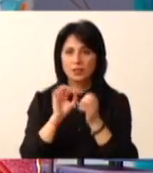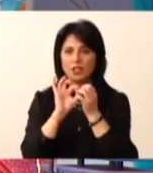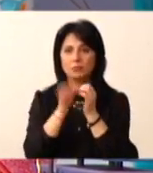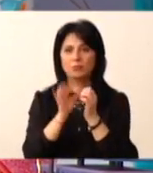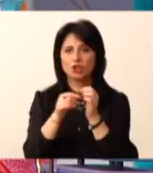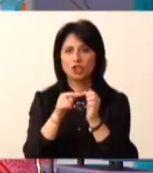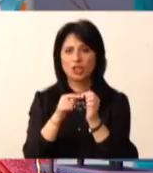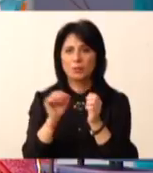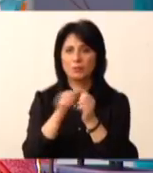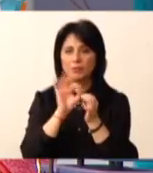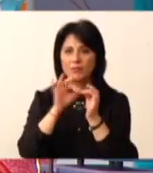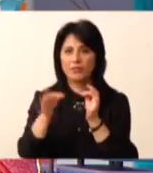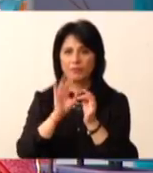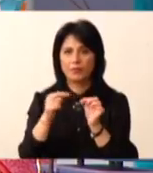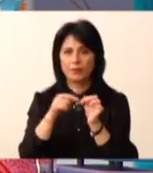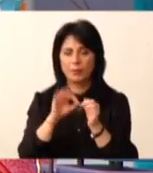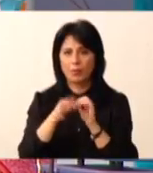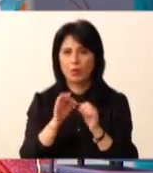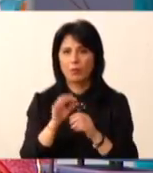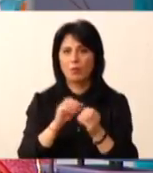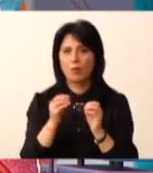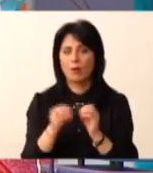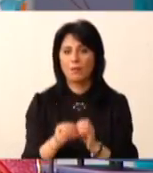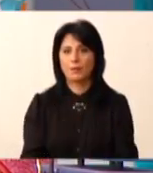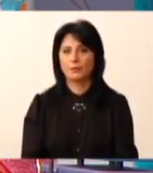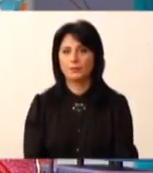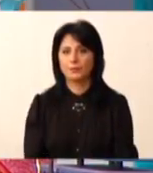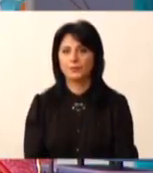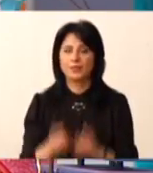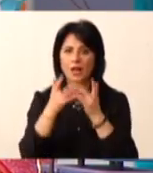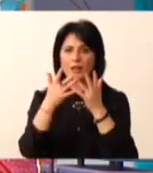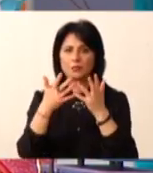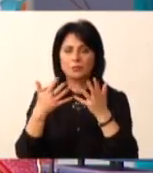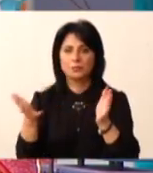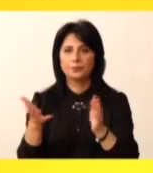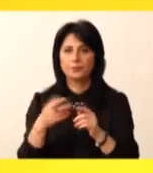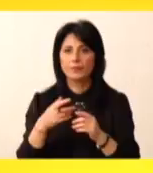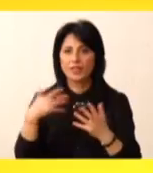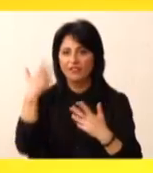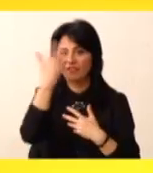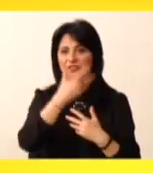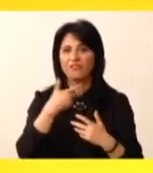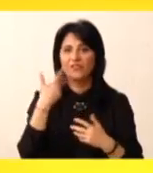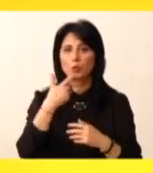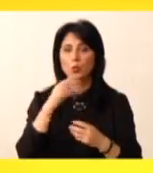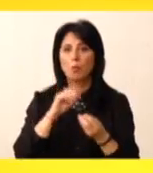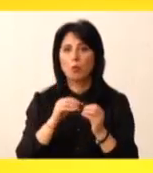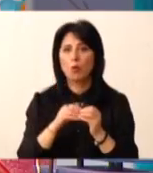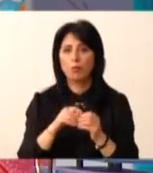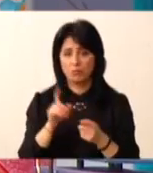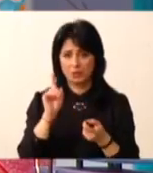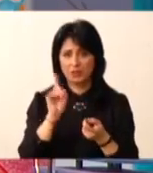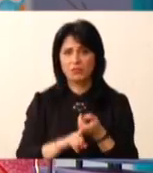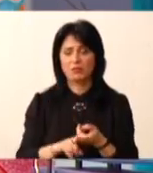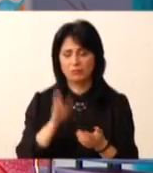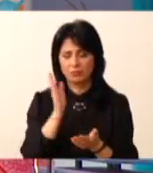ფრჩხილების გამოშრობაზე, ფრჩხილების პრობლემებზე და ასე შემდეგ. ანუ ვიზუალური პრობლემებით. ანუ